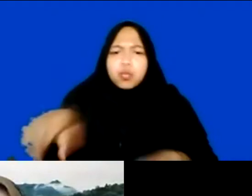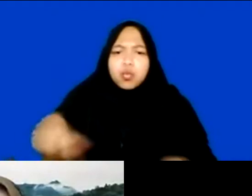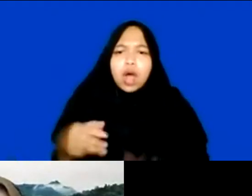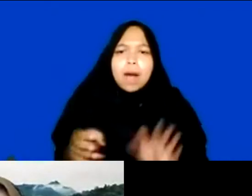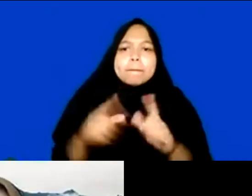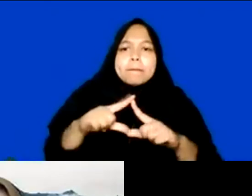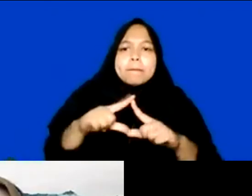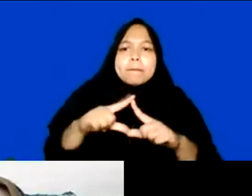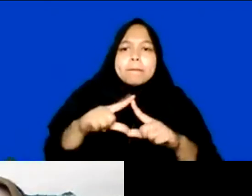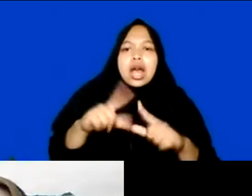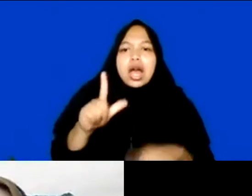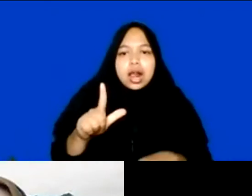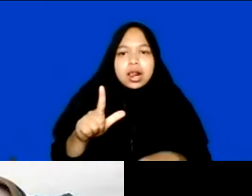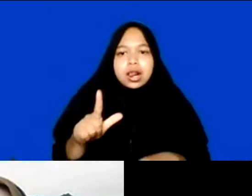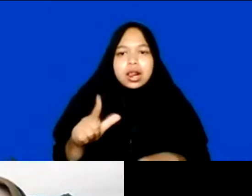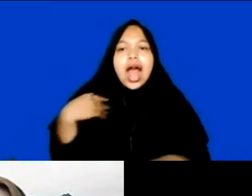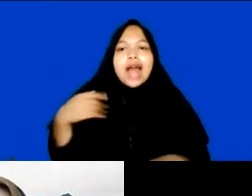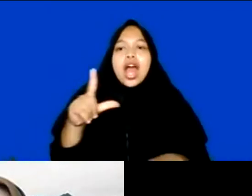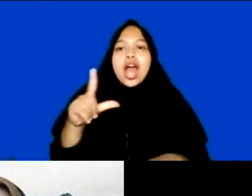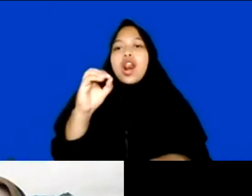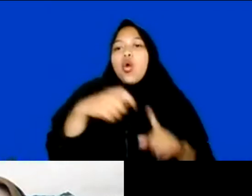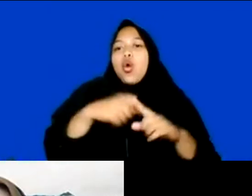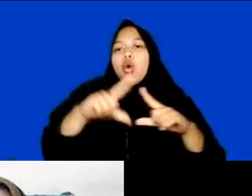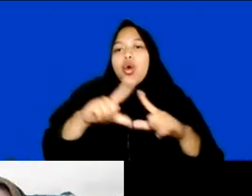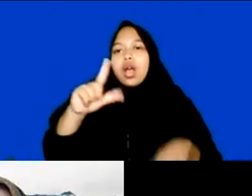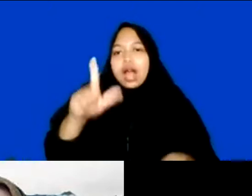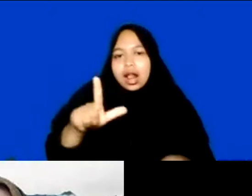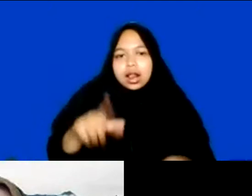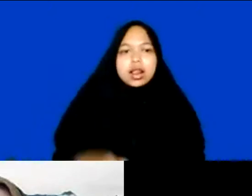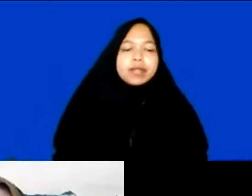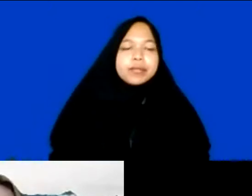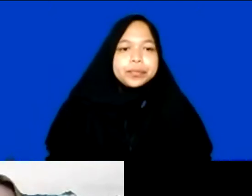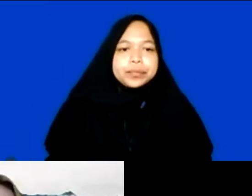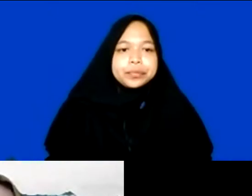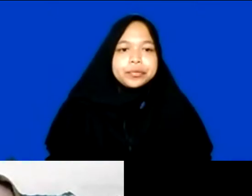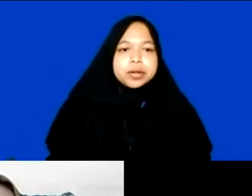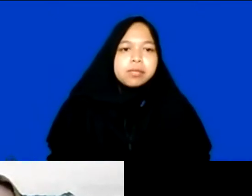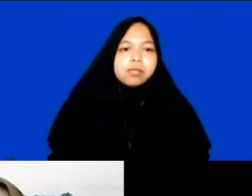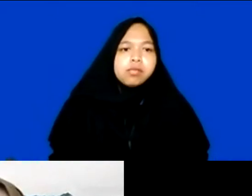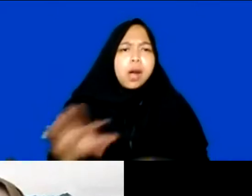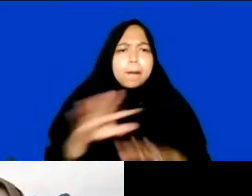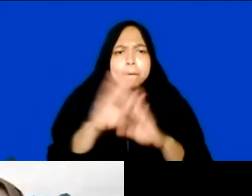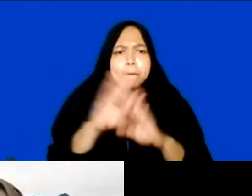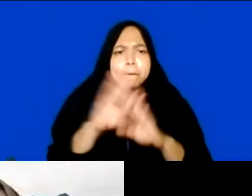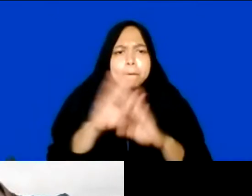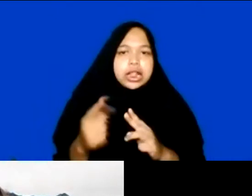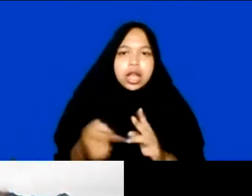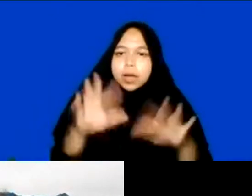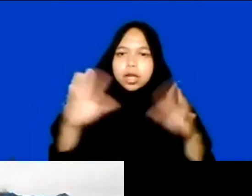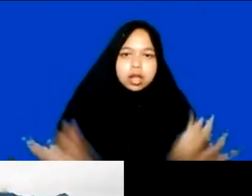memang lokalan kayak gitu, masih bisa dipakai juga. Ya, banyak opsi sih sebenarnya.